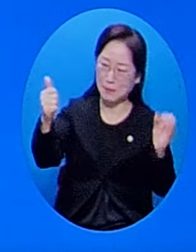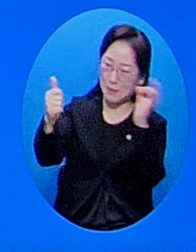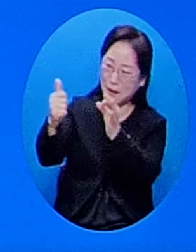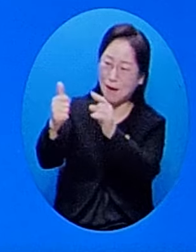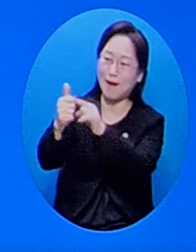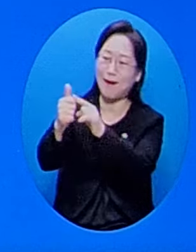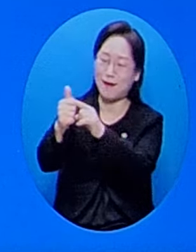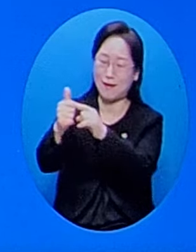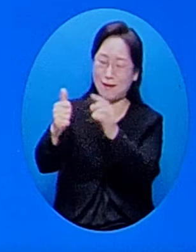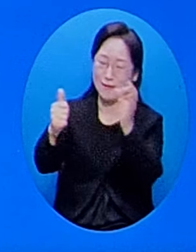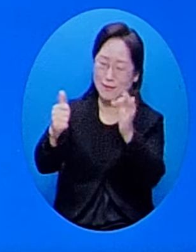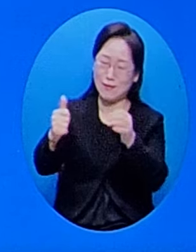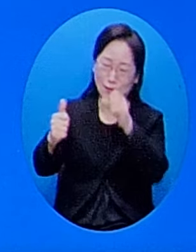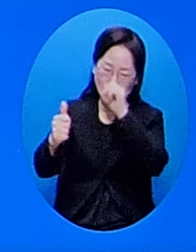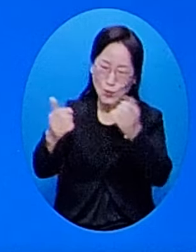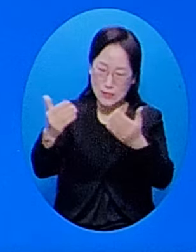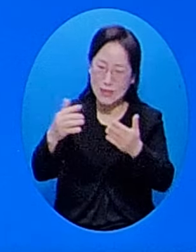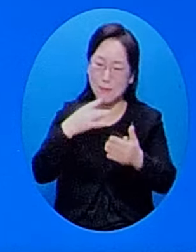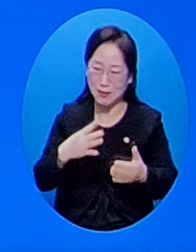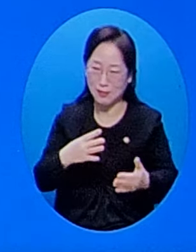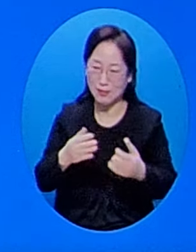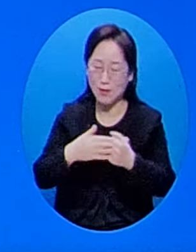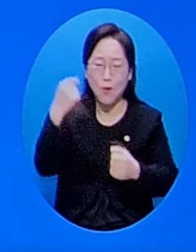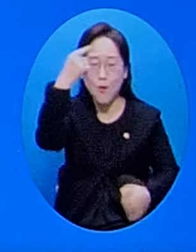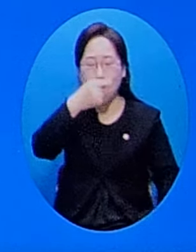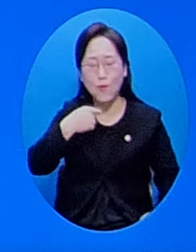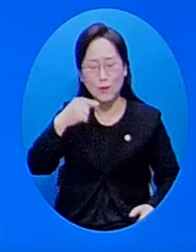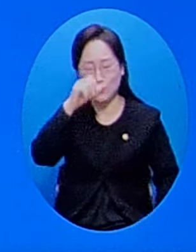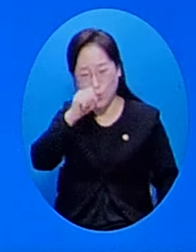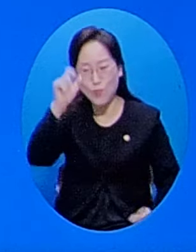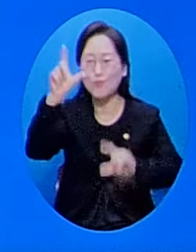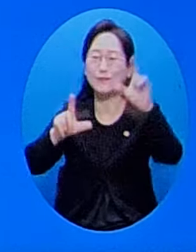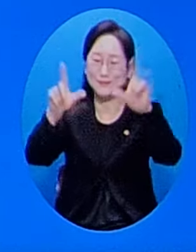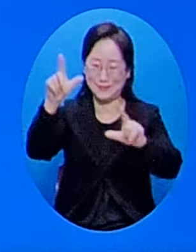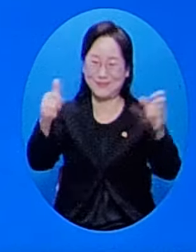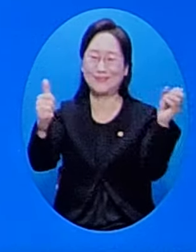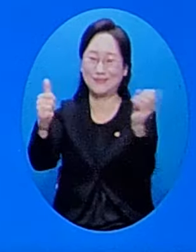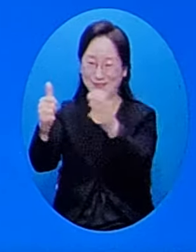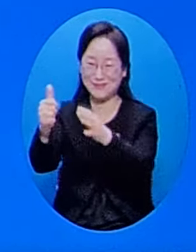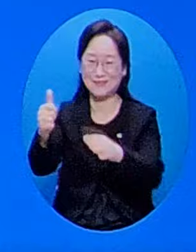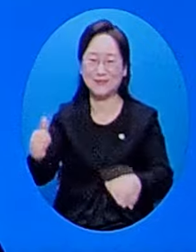늘 좋은 일만 하시니까 얼굴이 착한 모습이라고.